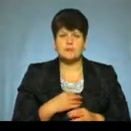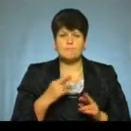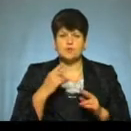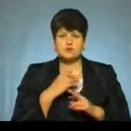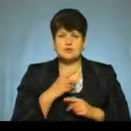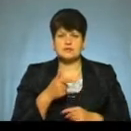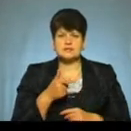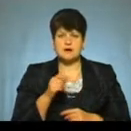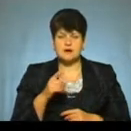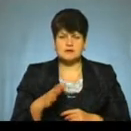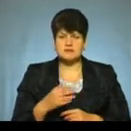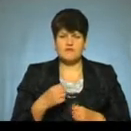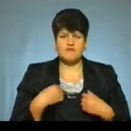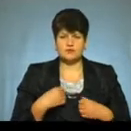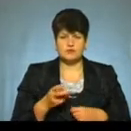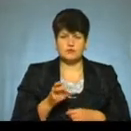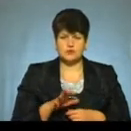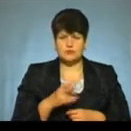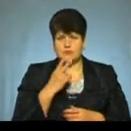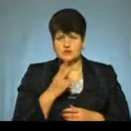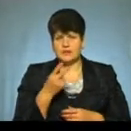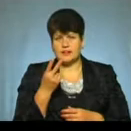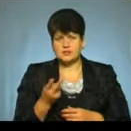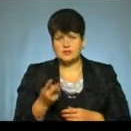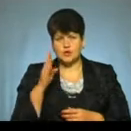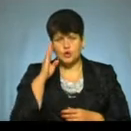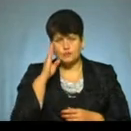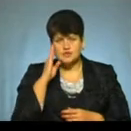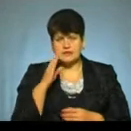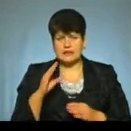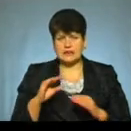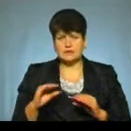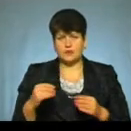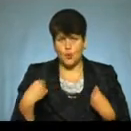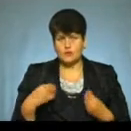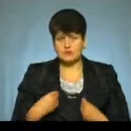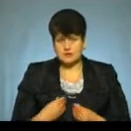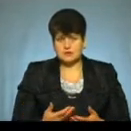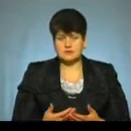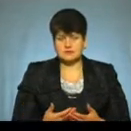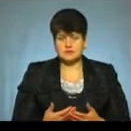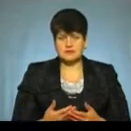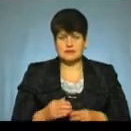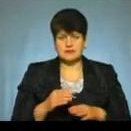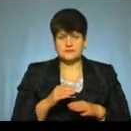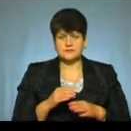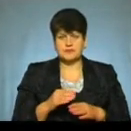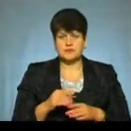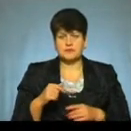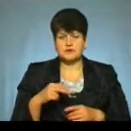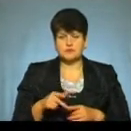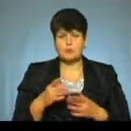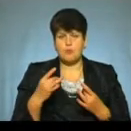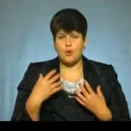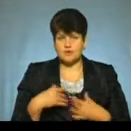Потруїлися газом, в ванну не заходив. Я бачу, лежить хлопчик на дивані, так, знаєш, такий. Але одітий, не то, що так, не то, що голих, без ванни, бо що то може